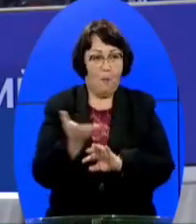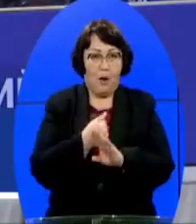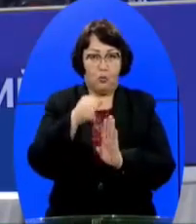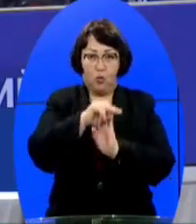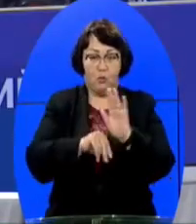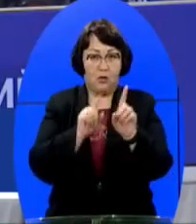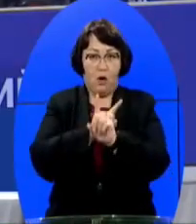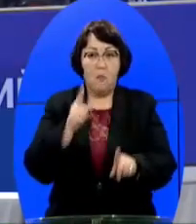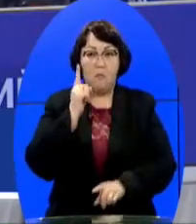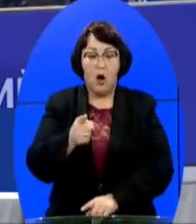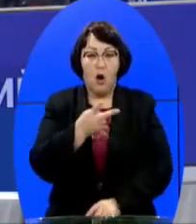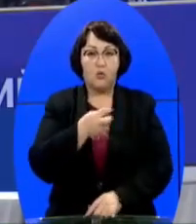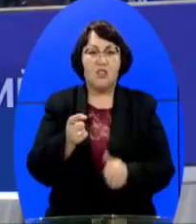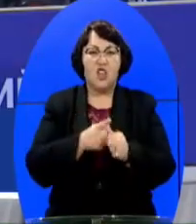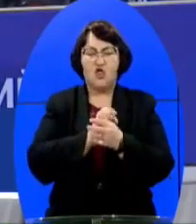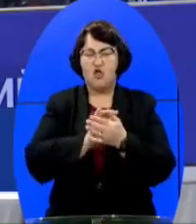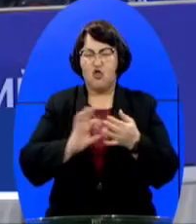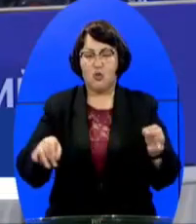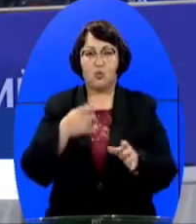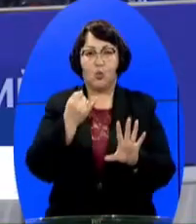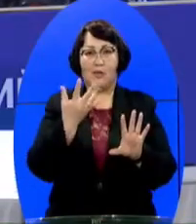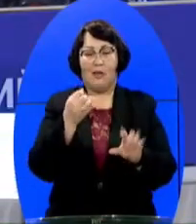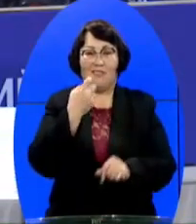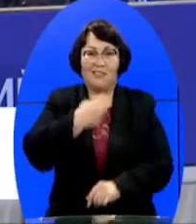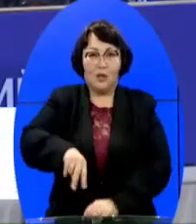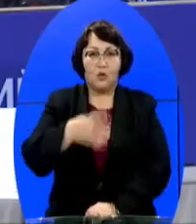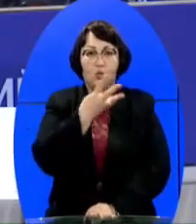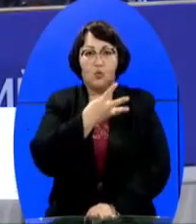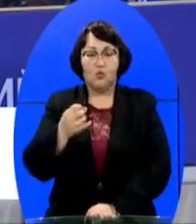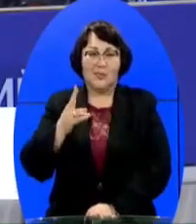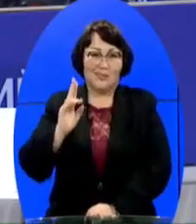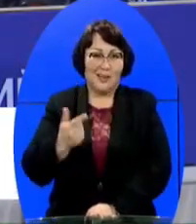1204 нийт төрлийн 650 литр 400 кг